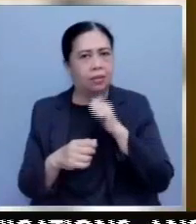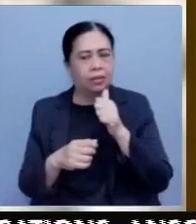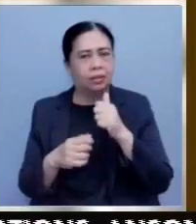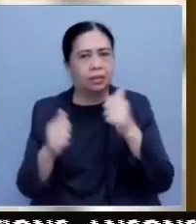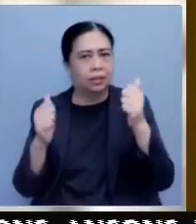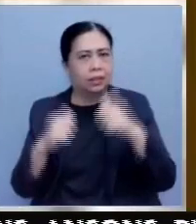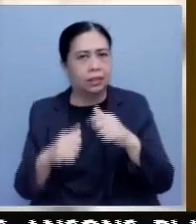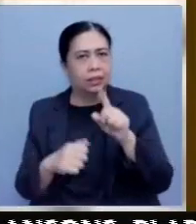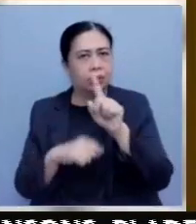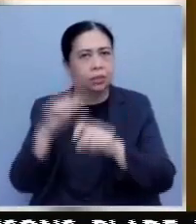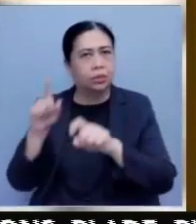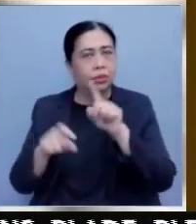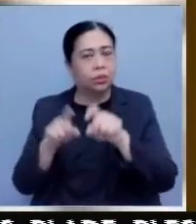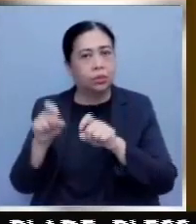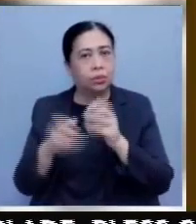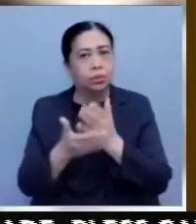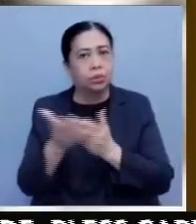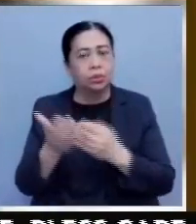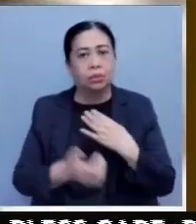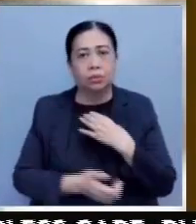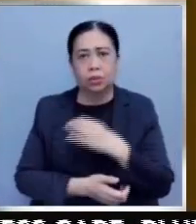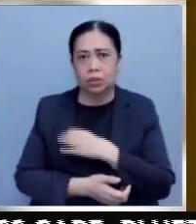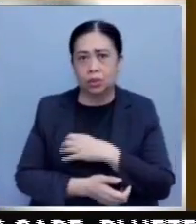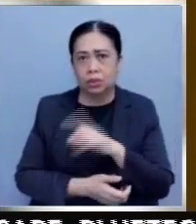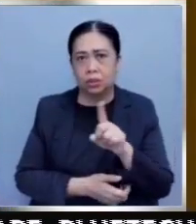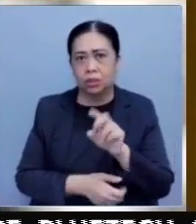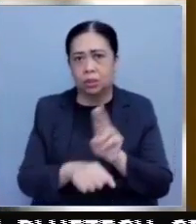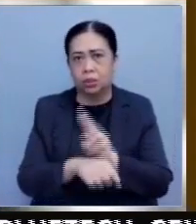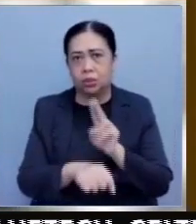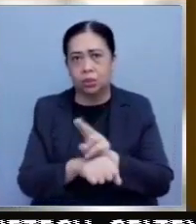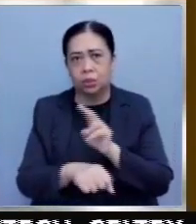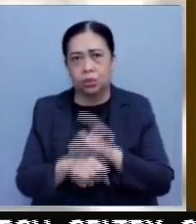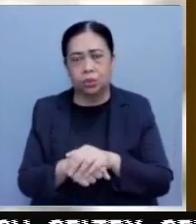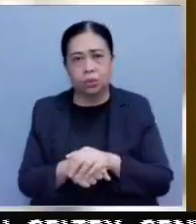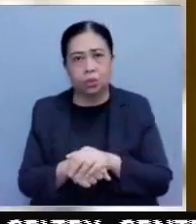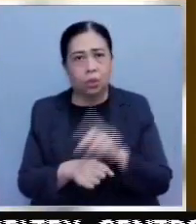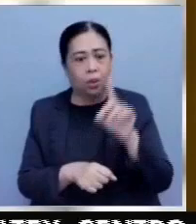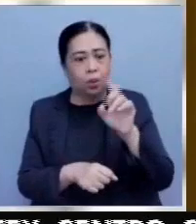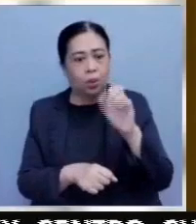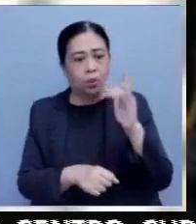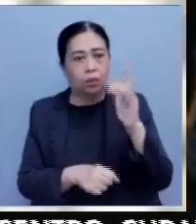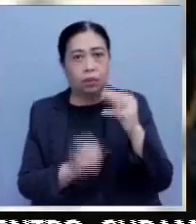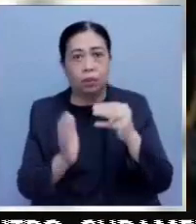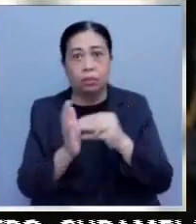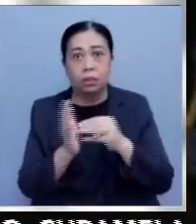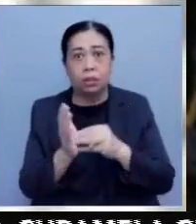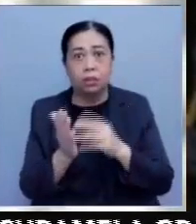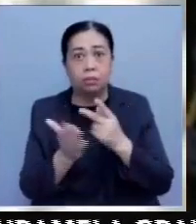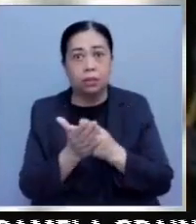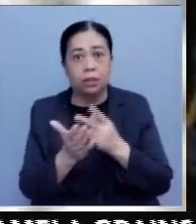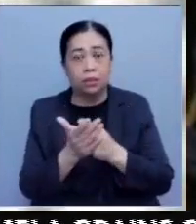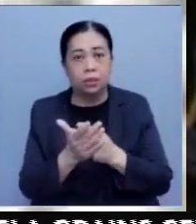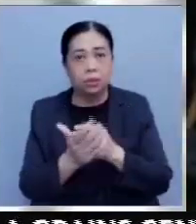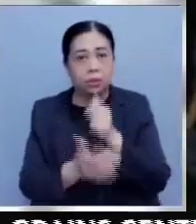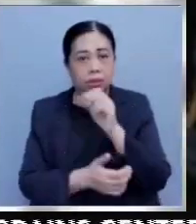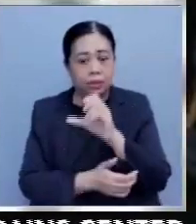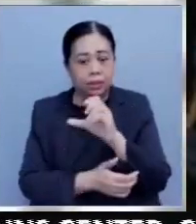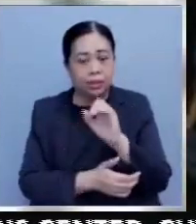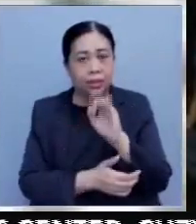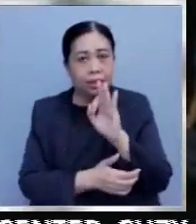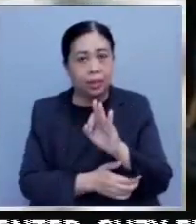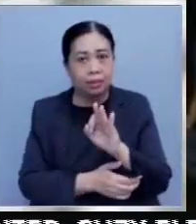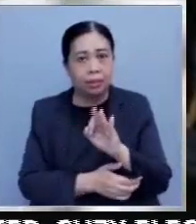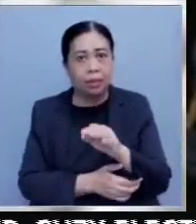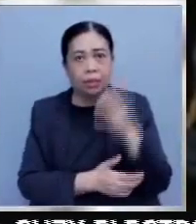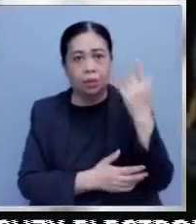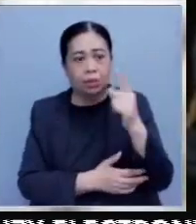din ng ilang mambabatas ang paggamit nito ng 125 million pesos na confidential fund noong